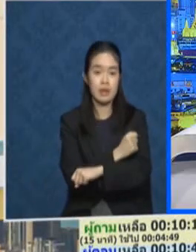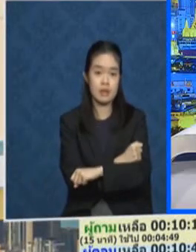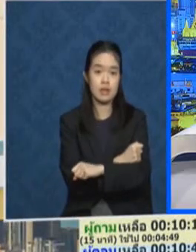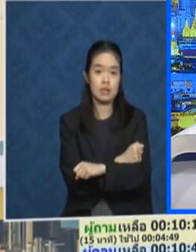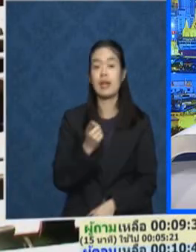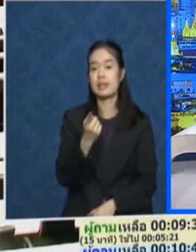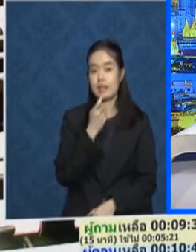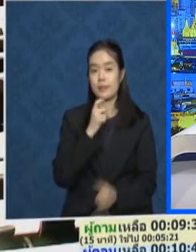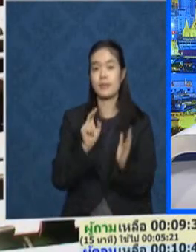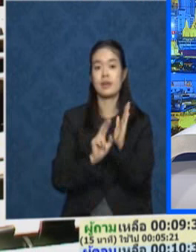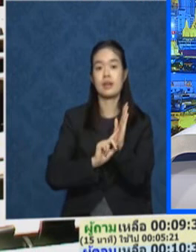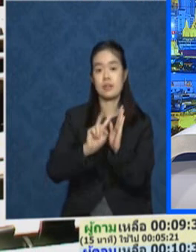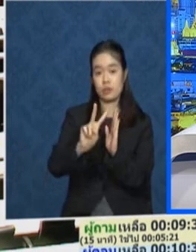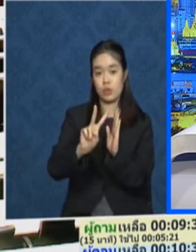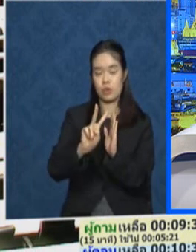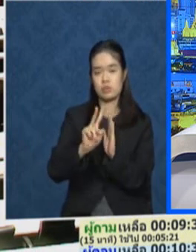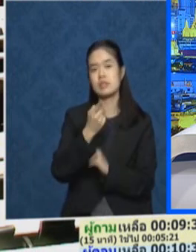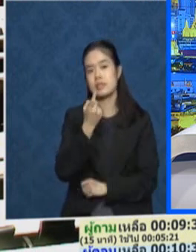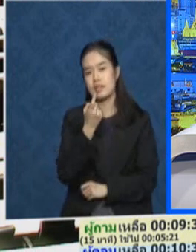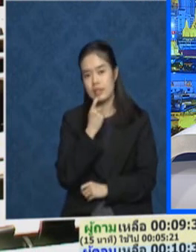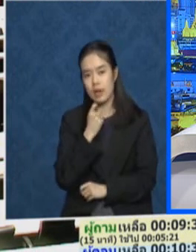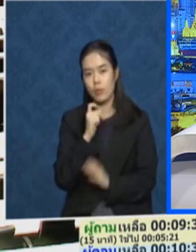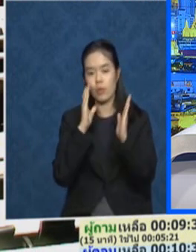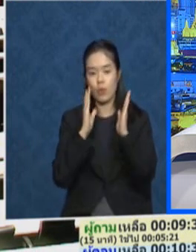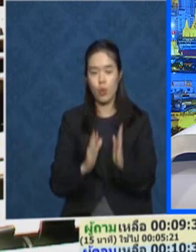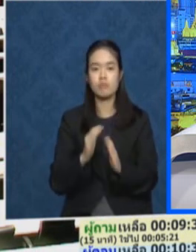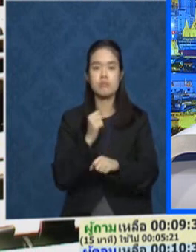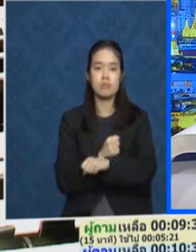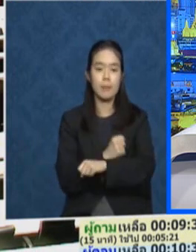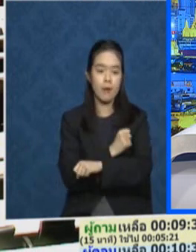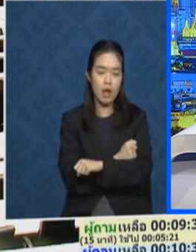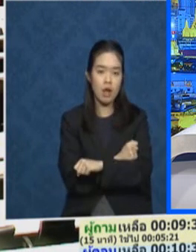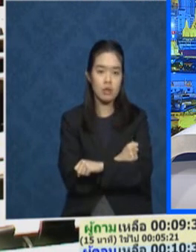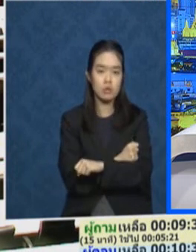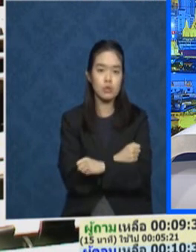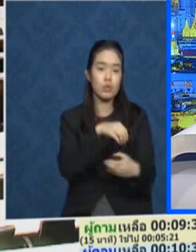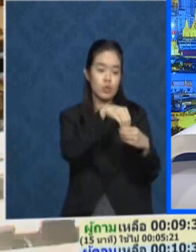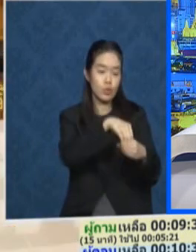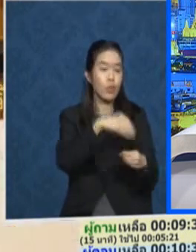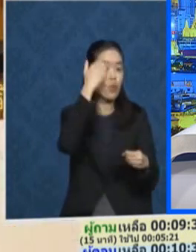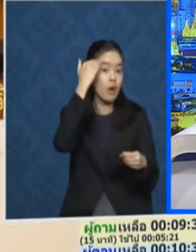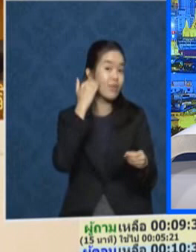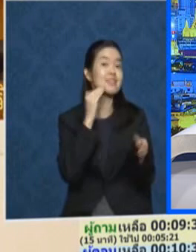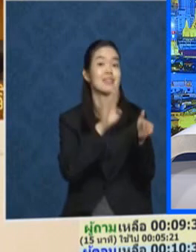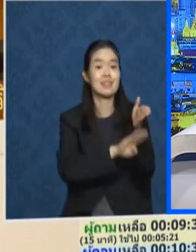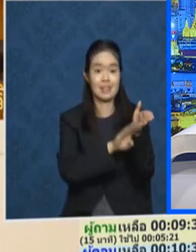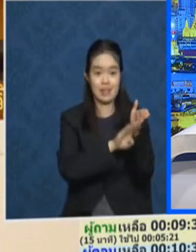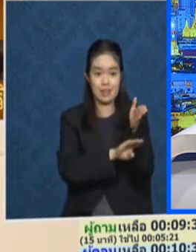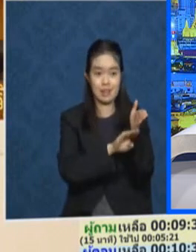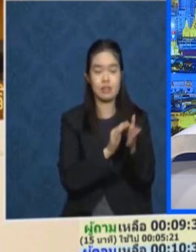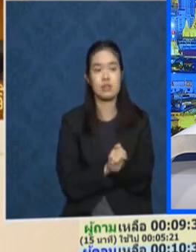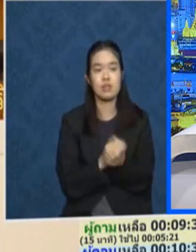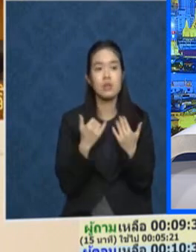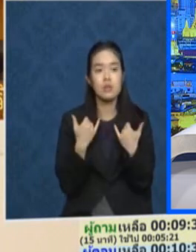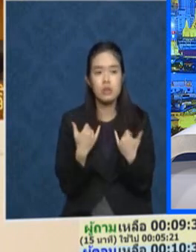เมืองไปทำงานอย่างผิดกฎหมายในประเทศเกาหลีและญี่ปุ่นนะครับรวมถึงแนวทางในการที่จะช่วยเหลือแรงงานไทยให้เขาได้กลับไป